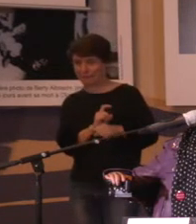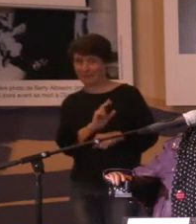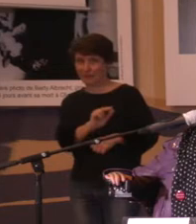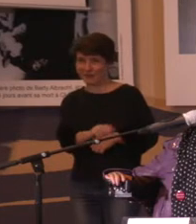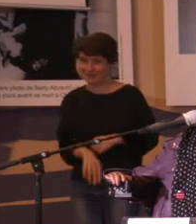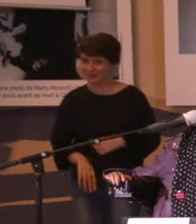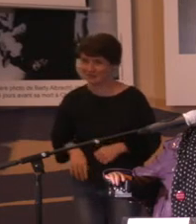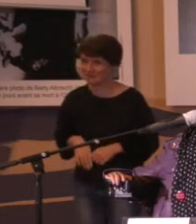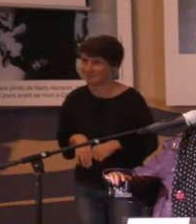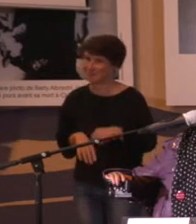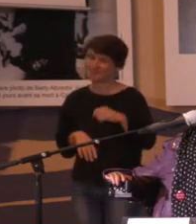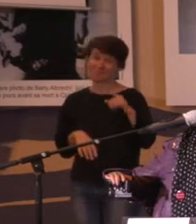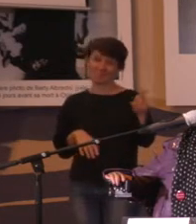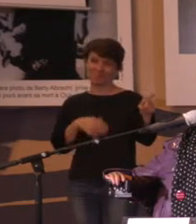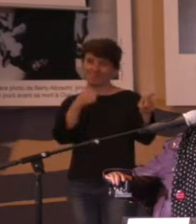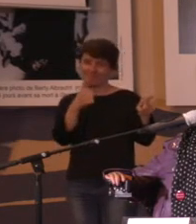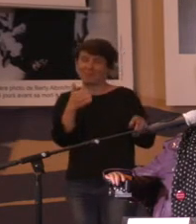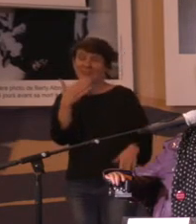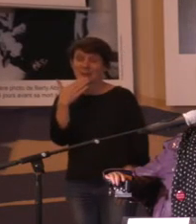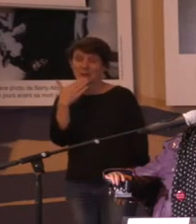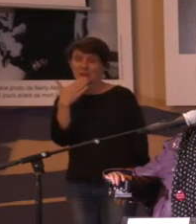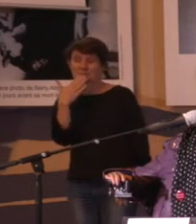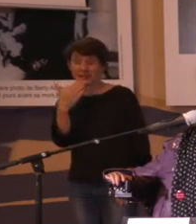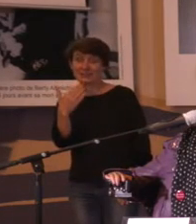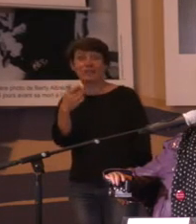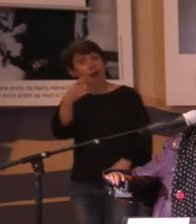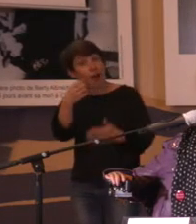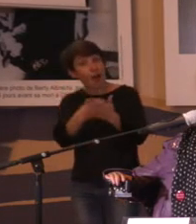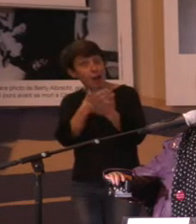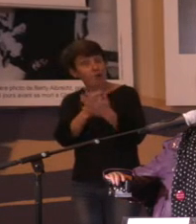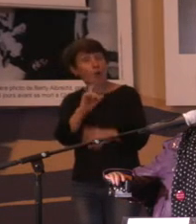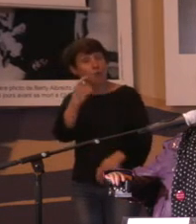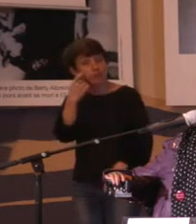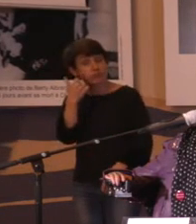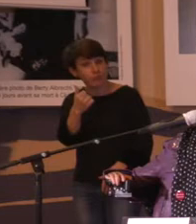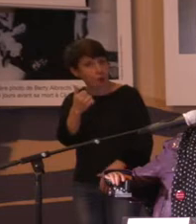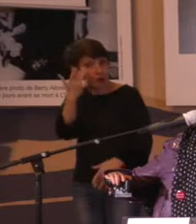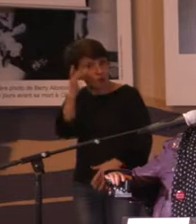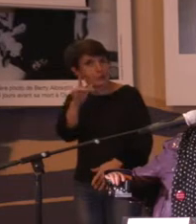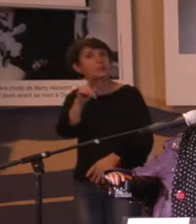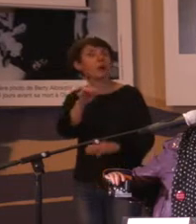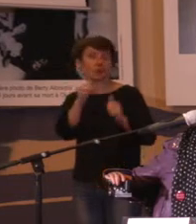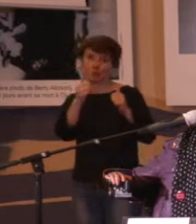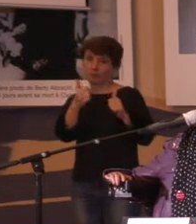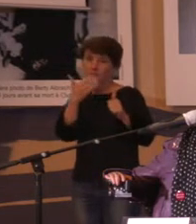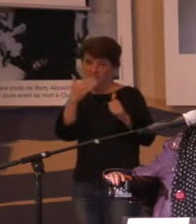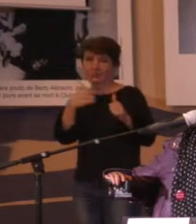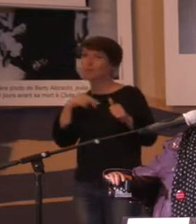Ouais, en fait, donc merci, c'est une info précieuse parce que je ne connaissais pas du tout, donc je vais